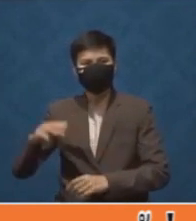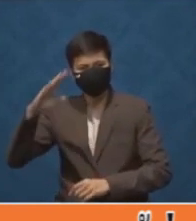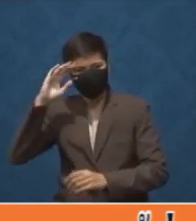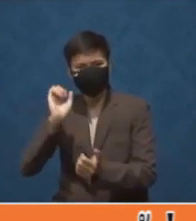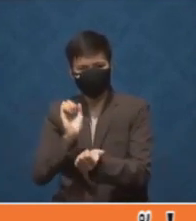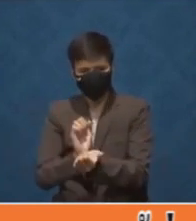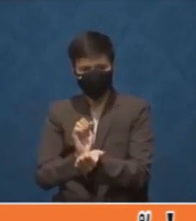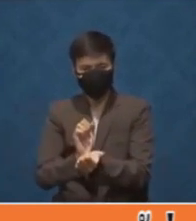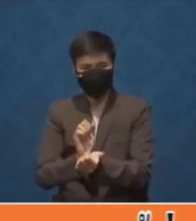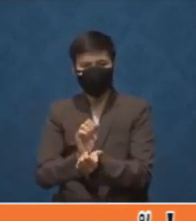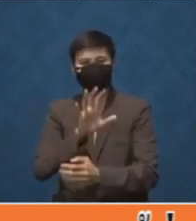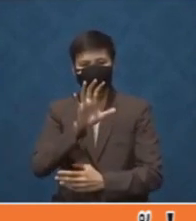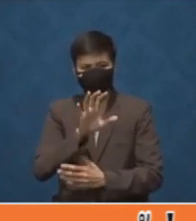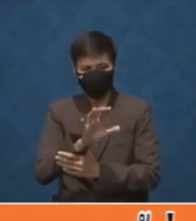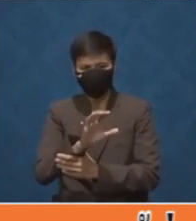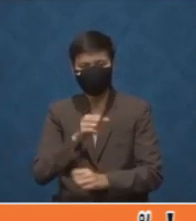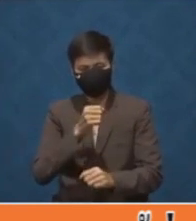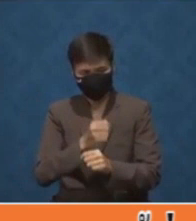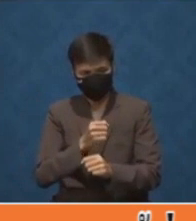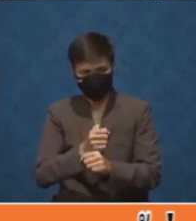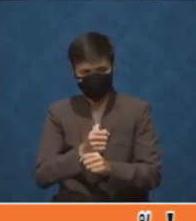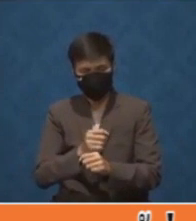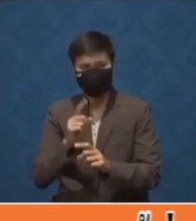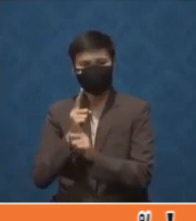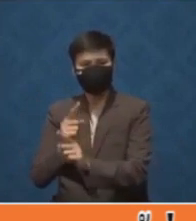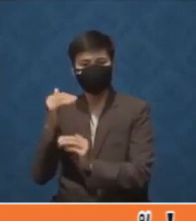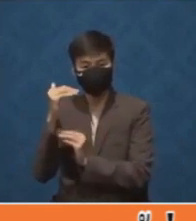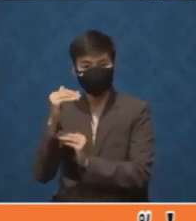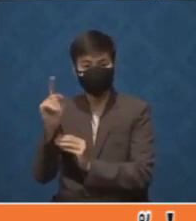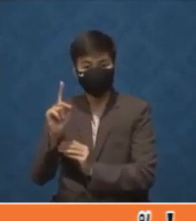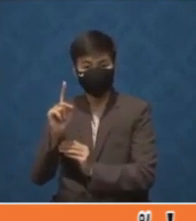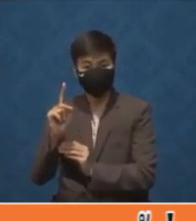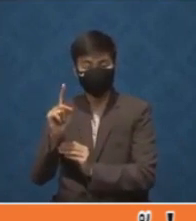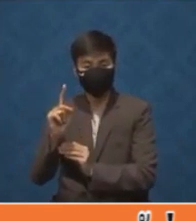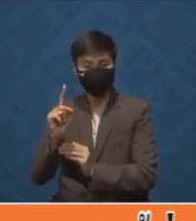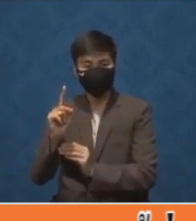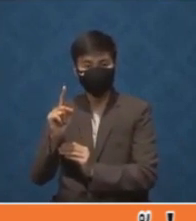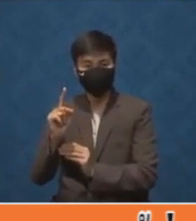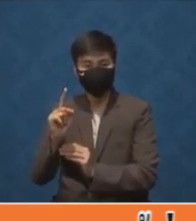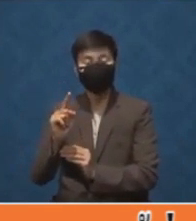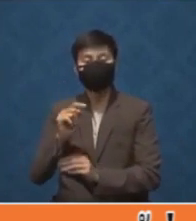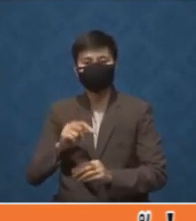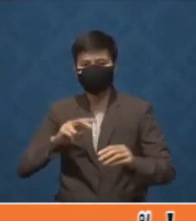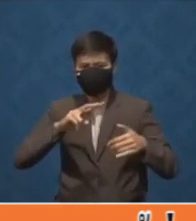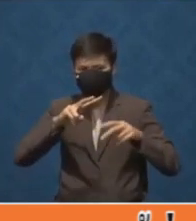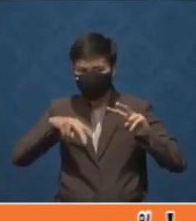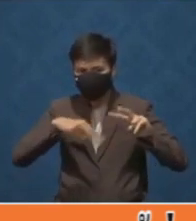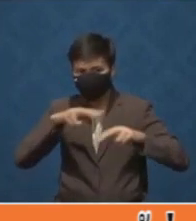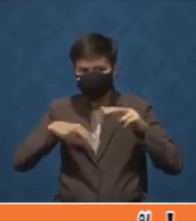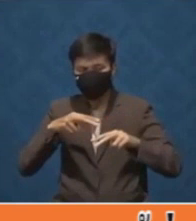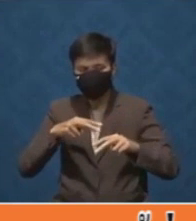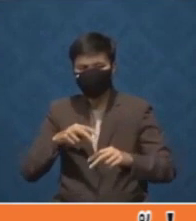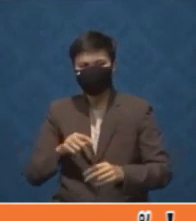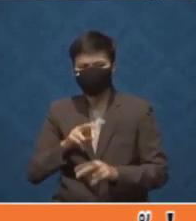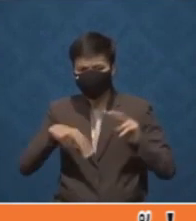การบังคับใช้ข้อกำหนดที่ออกมาโดยได้รับการละเว้นการตรวจสอบถ่วงดุลโดยสภาผู้แทนราษฎ